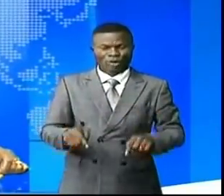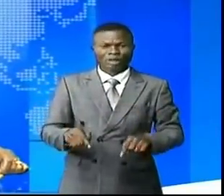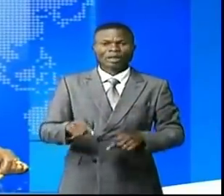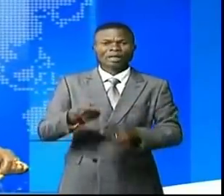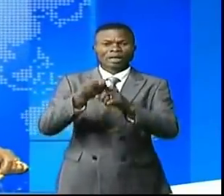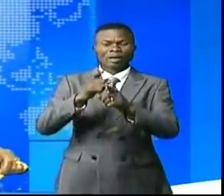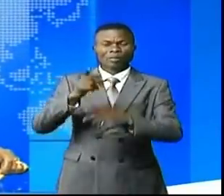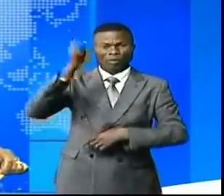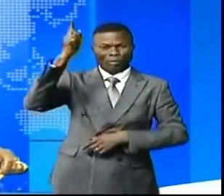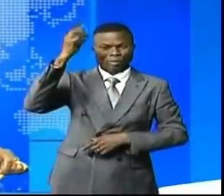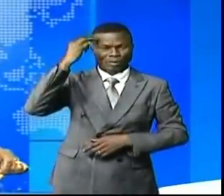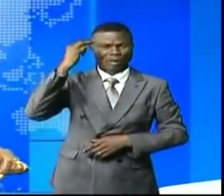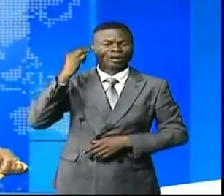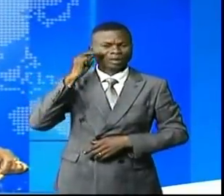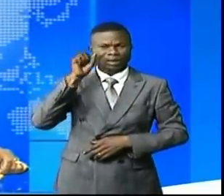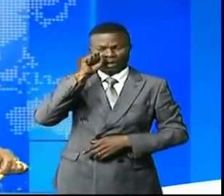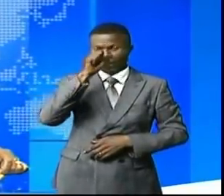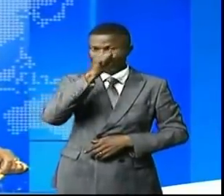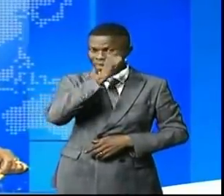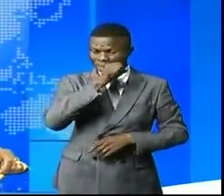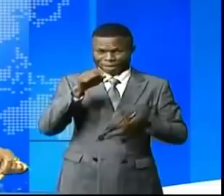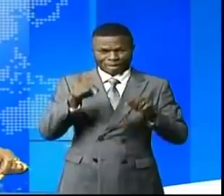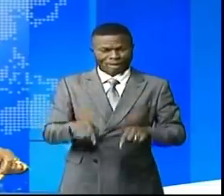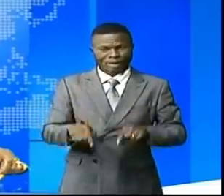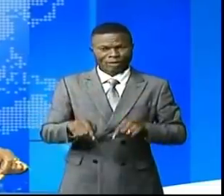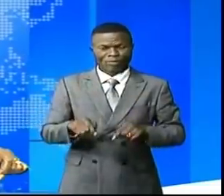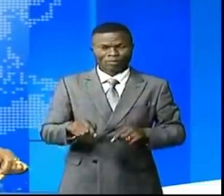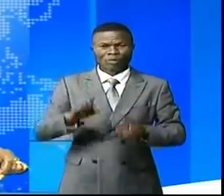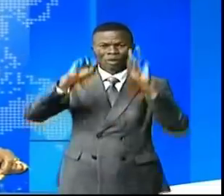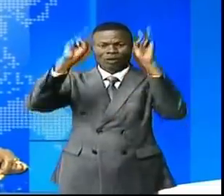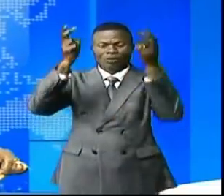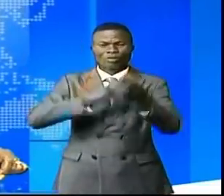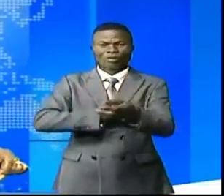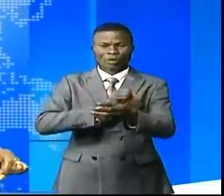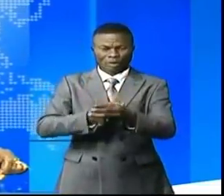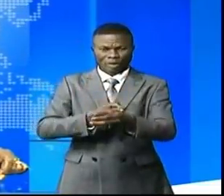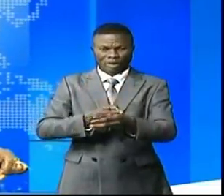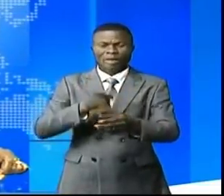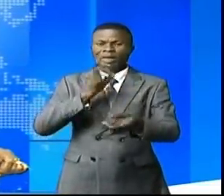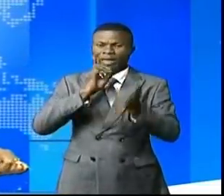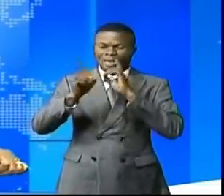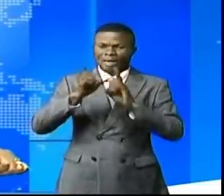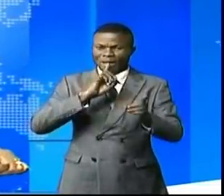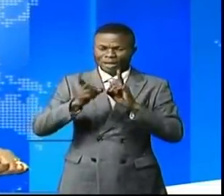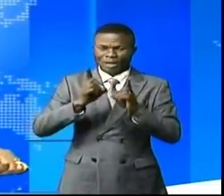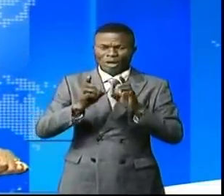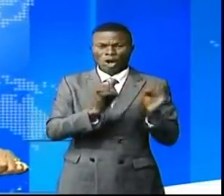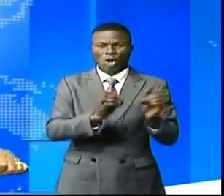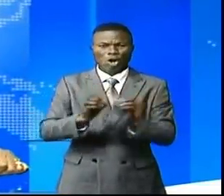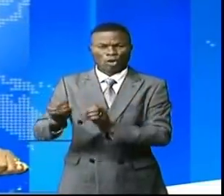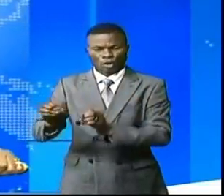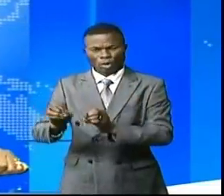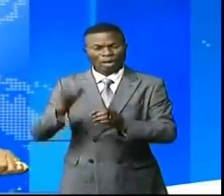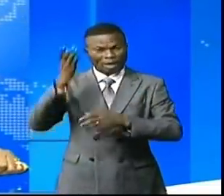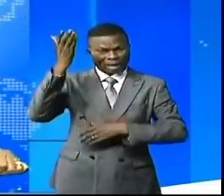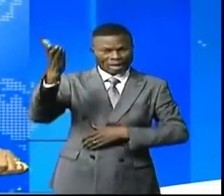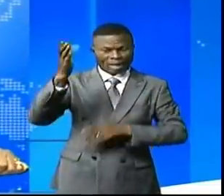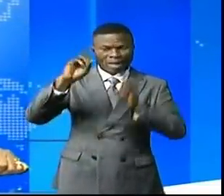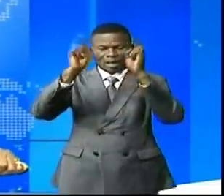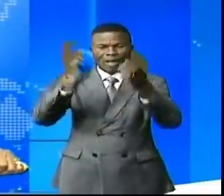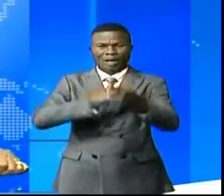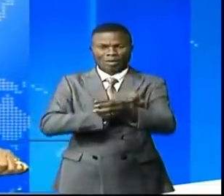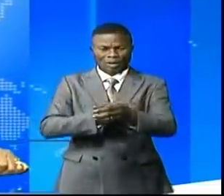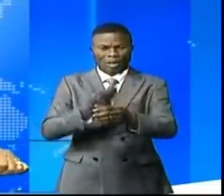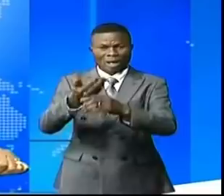Premier ministre Jean-Michel Samalukonde aujourd'hui à Goma au cours d'un point de presse qu'il a tenu sur place avant